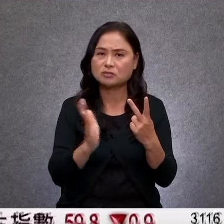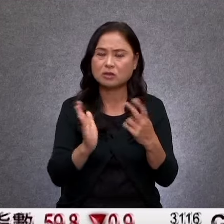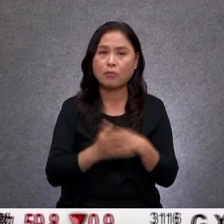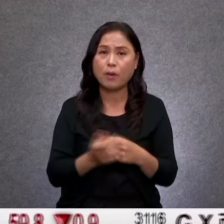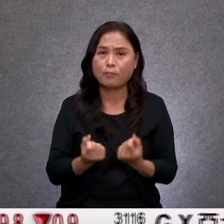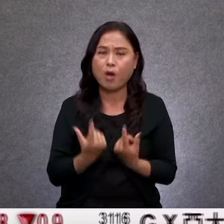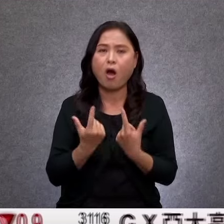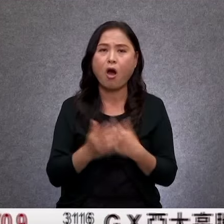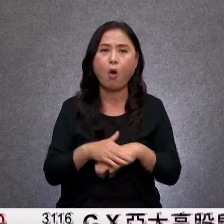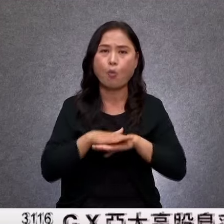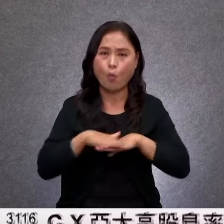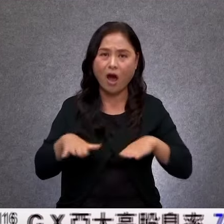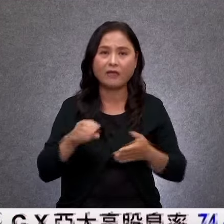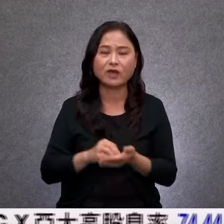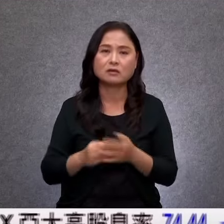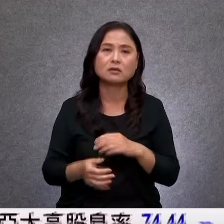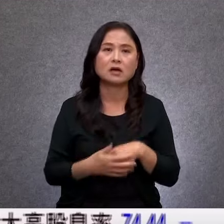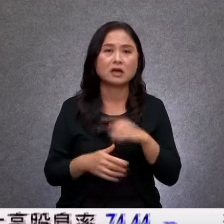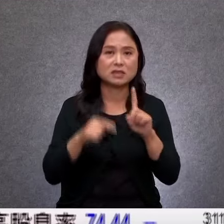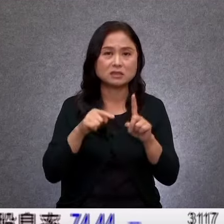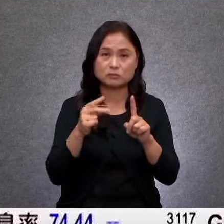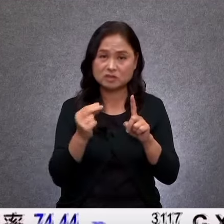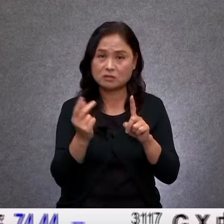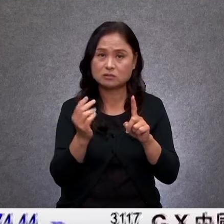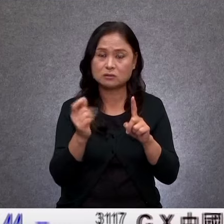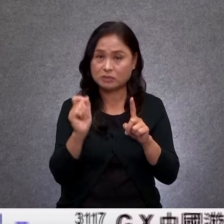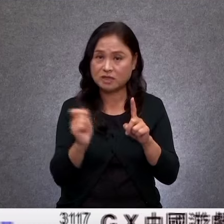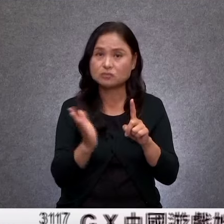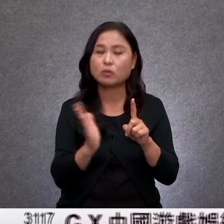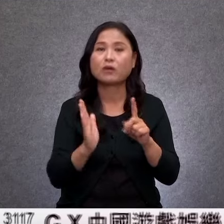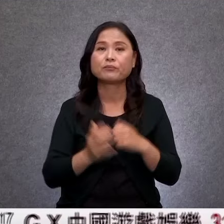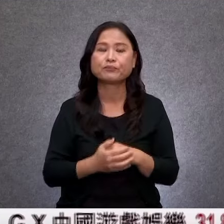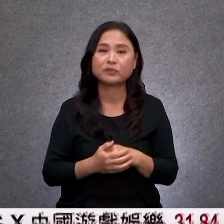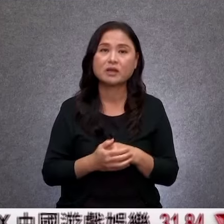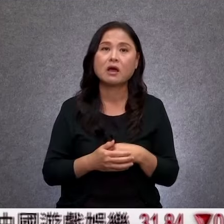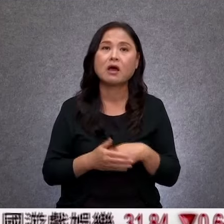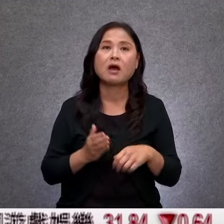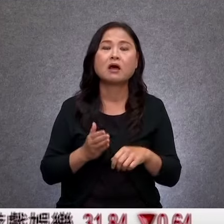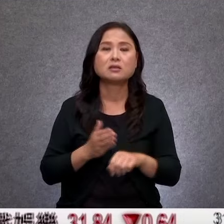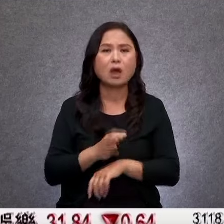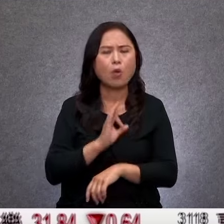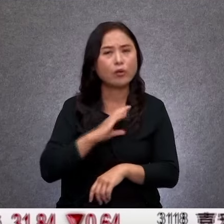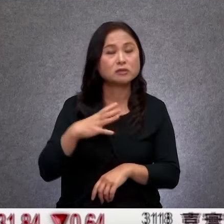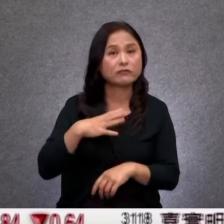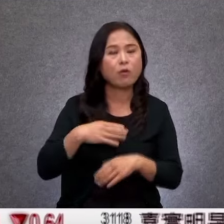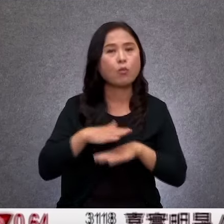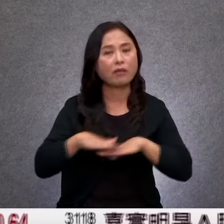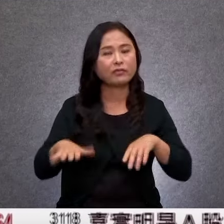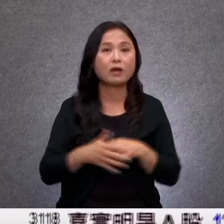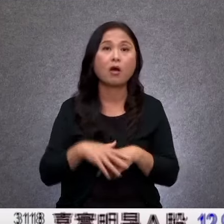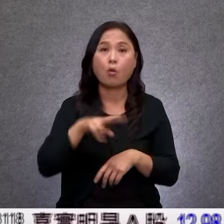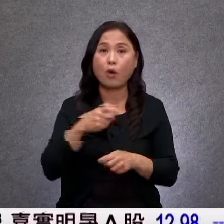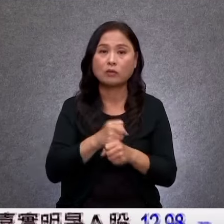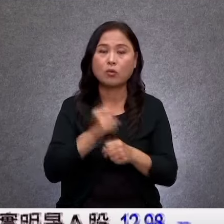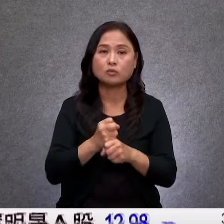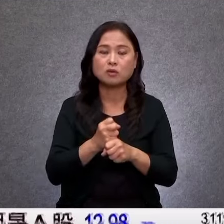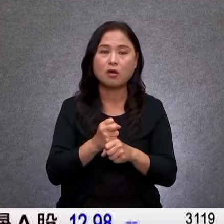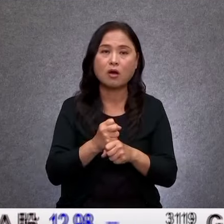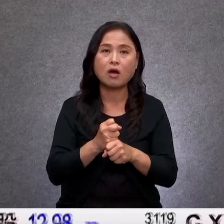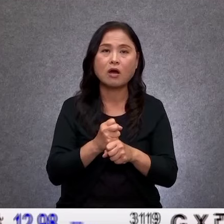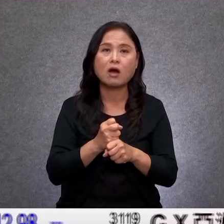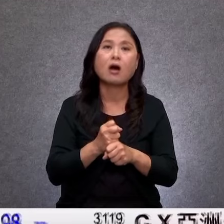概2.9%。個通脹率都好穩定嘅，大概1.7%。個社會面咧係比較穩定，大